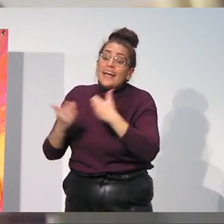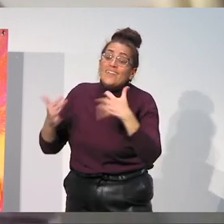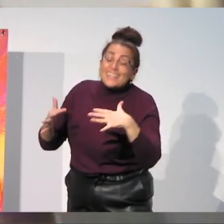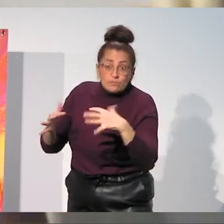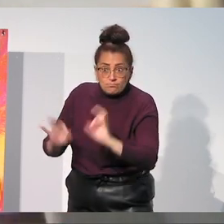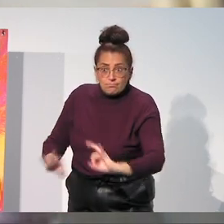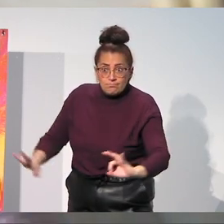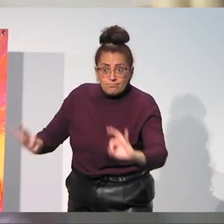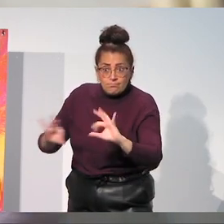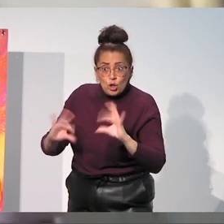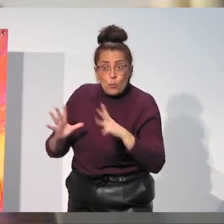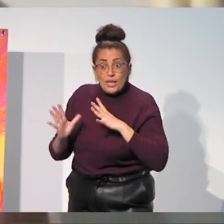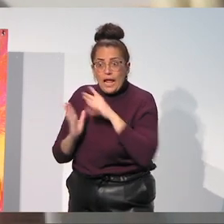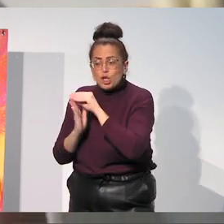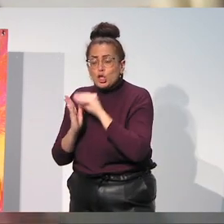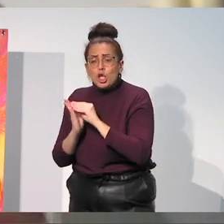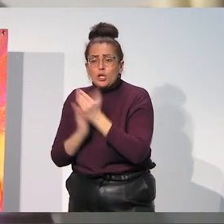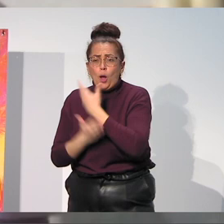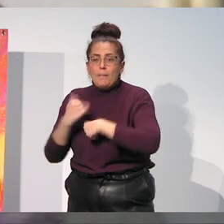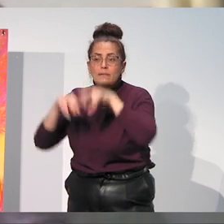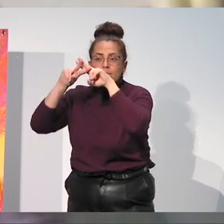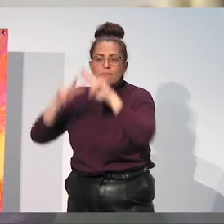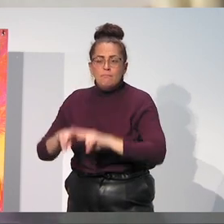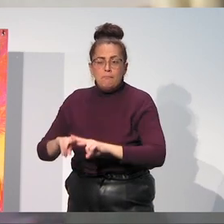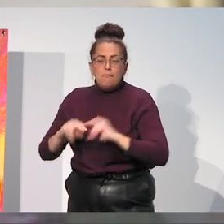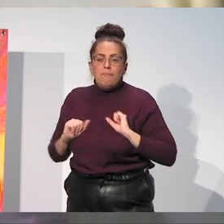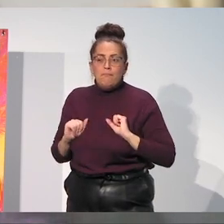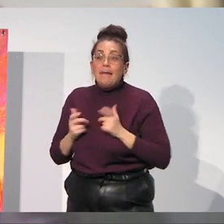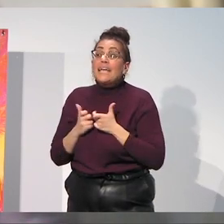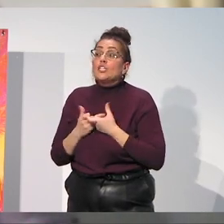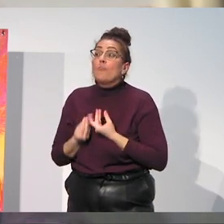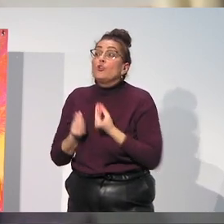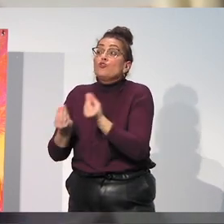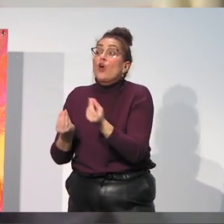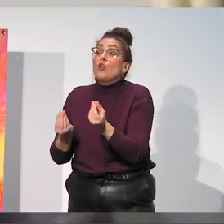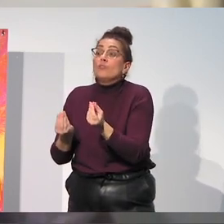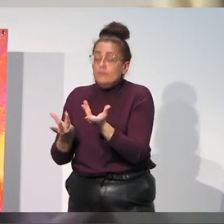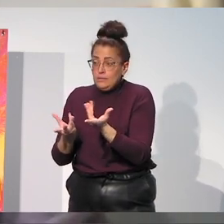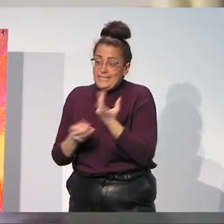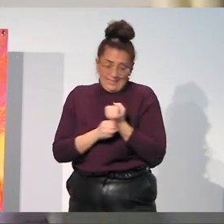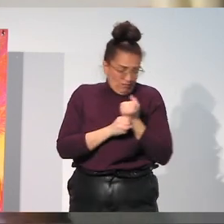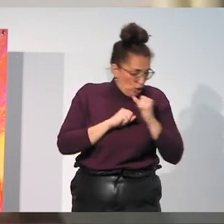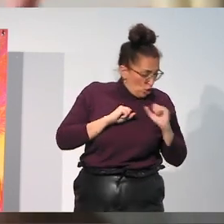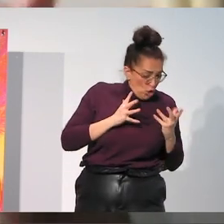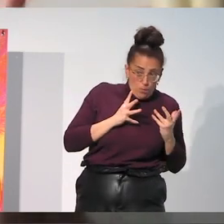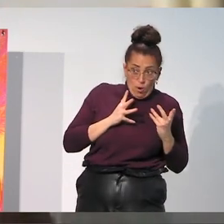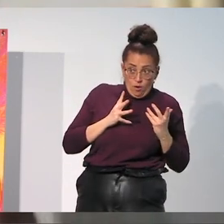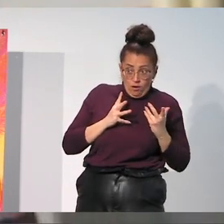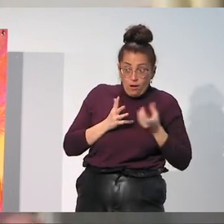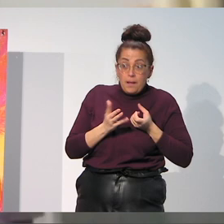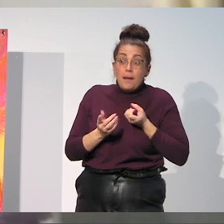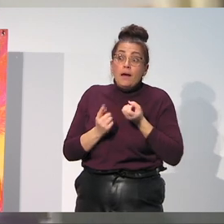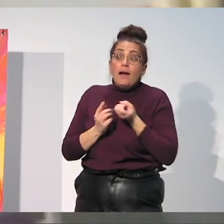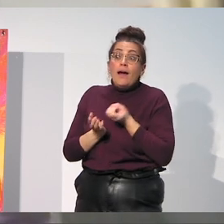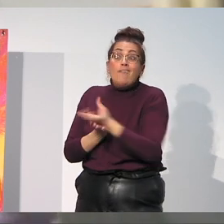ou avec des notes de bas de page pour essayer de donner toutes les légendes et tout son travail de la bibliothèque qu'il y